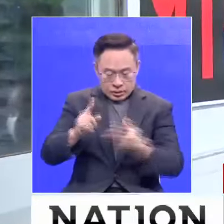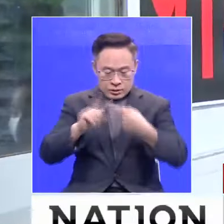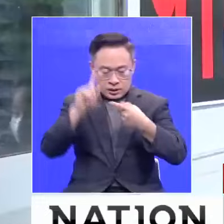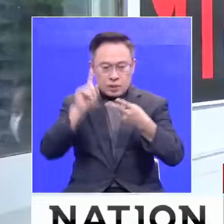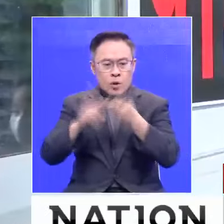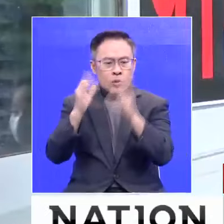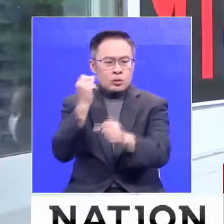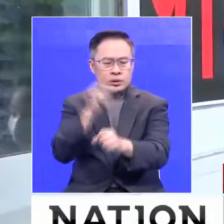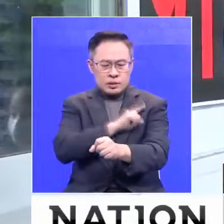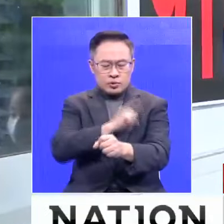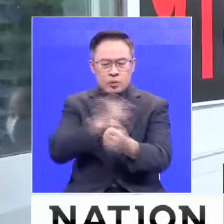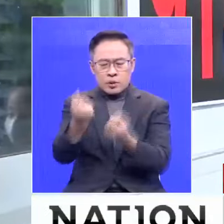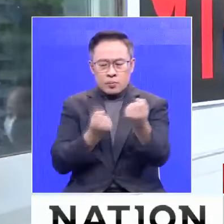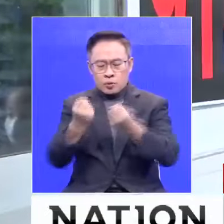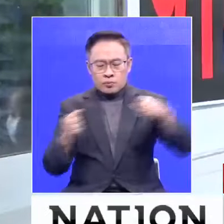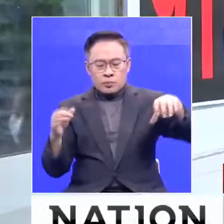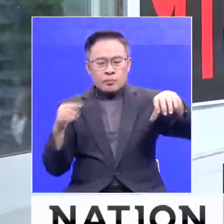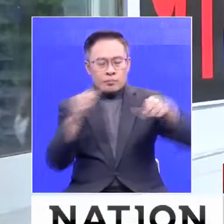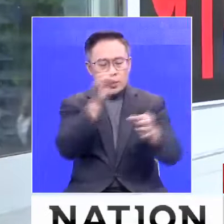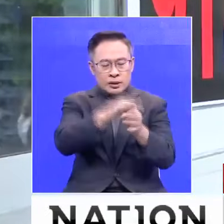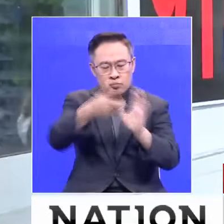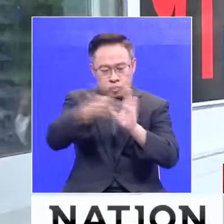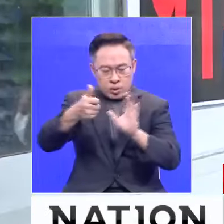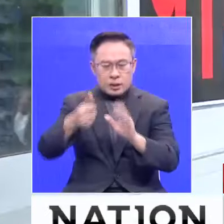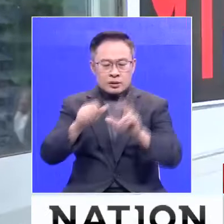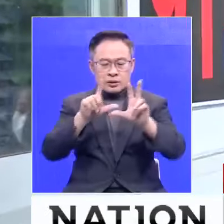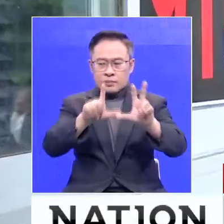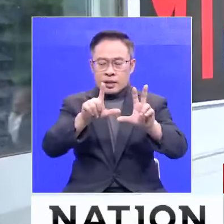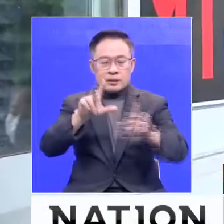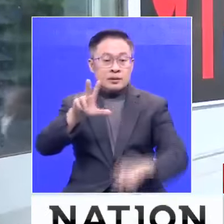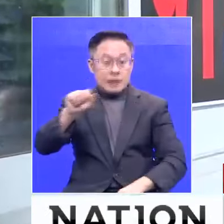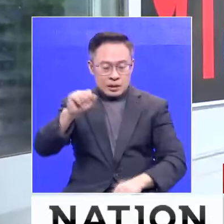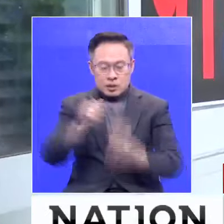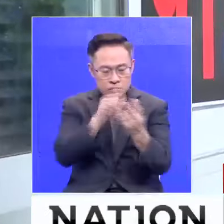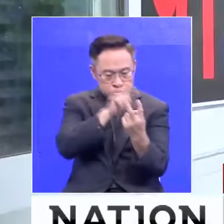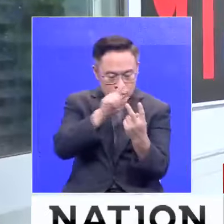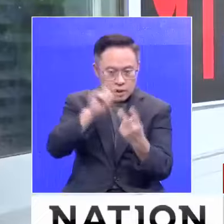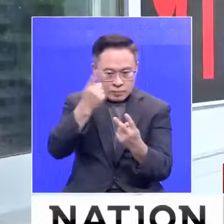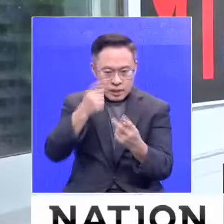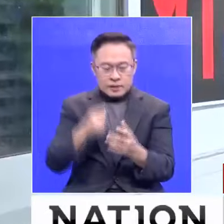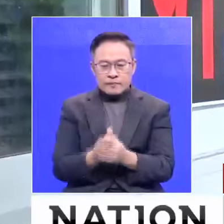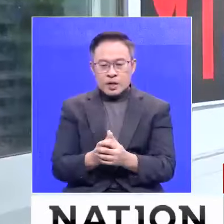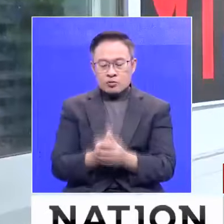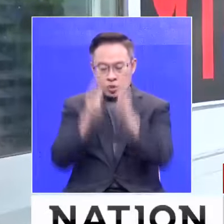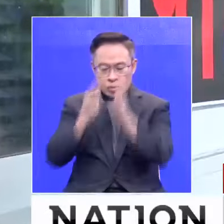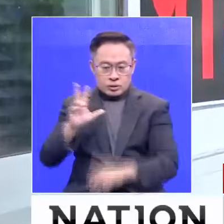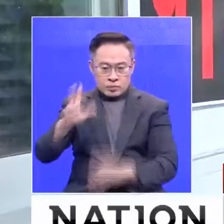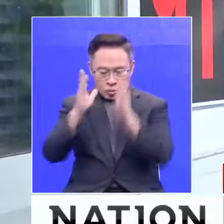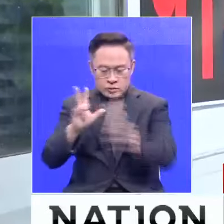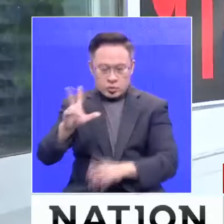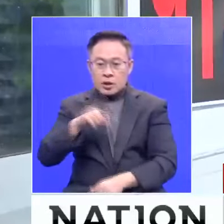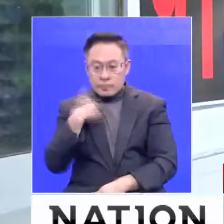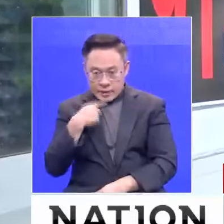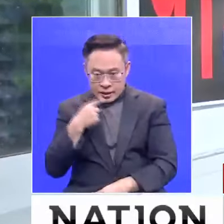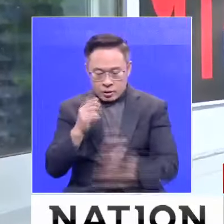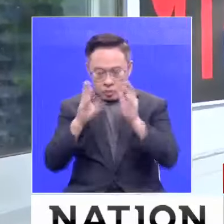วก็นายจ้างนั้นนะคะมาทำการสอบปากคำโดยละเอียดอีกครั้งเพื่อที่จะหาให้ได้ว่า3คนที่รู้เห็นว่าจะมีการมาเบิกเ